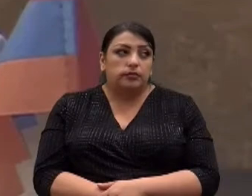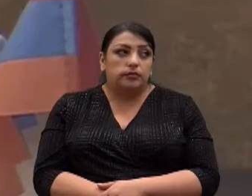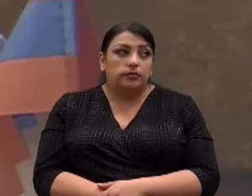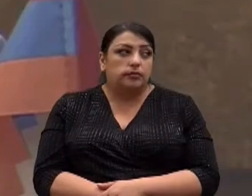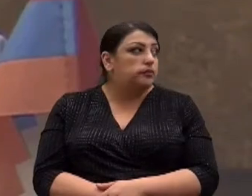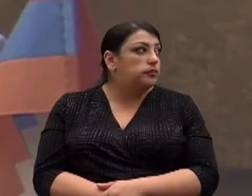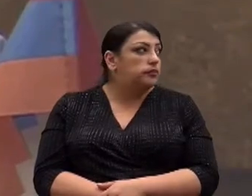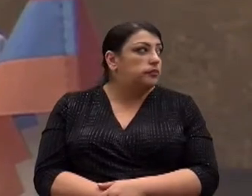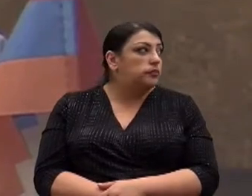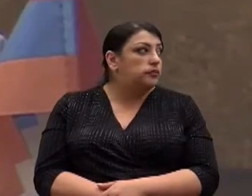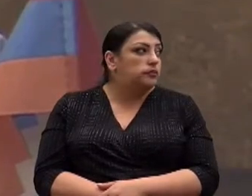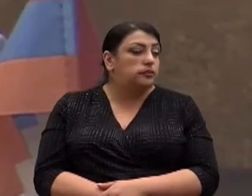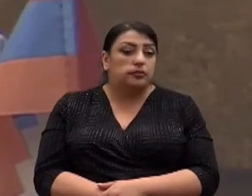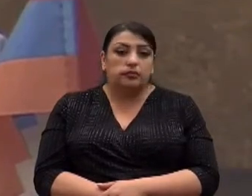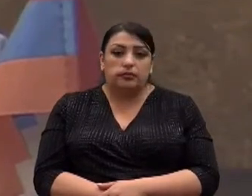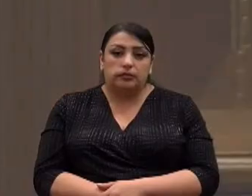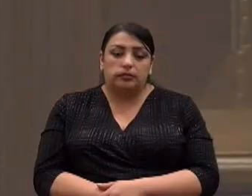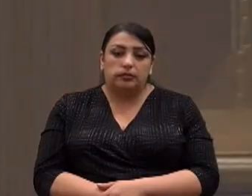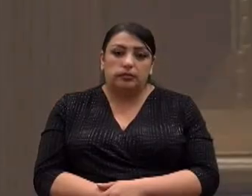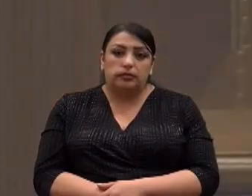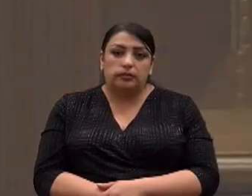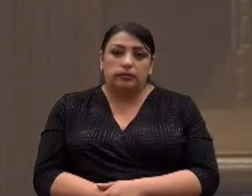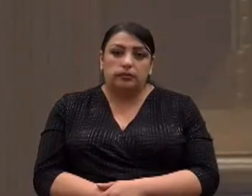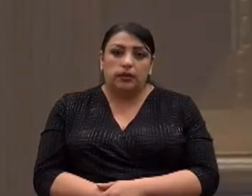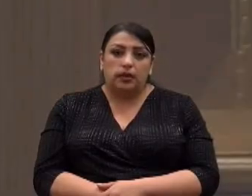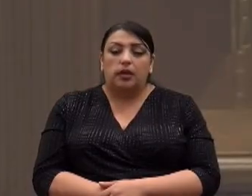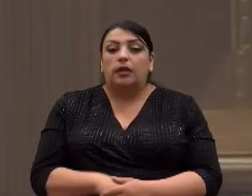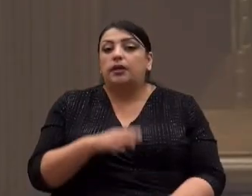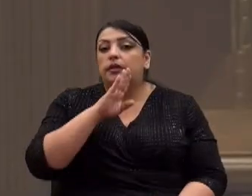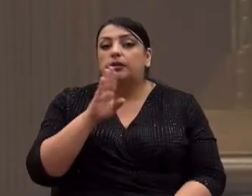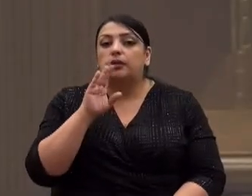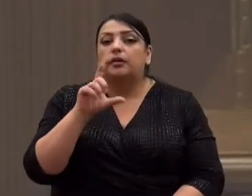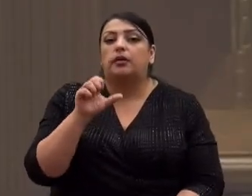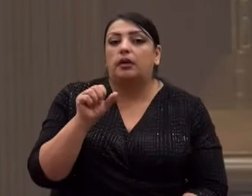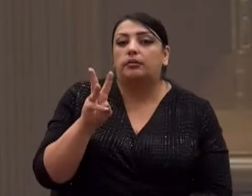Դե հիմա հասկանանք, պարոն Աղազարյան։ Ուրեմն Տիկին Խամանյան,